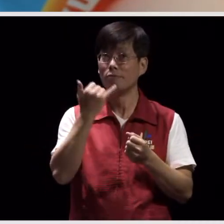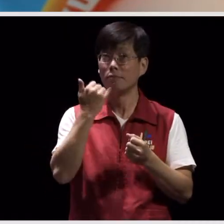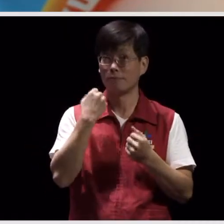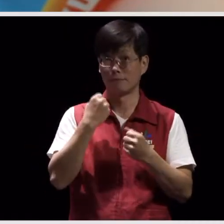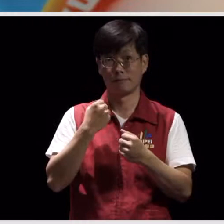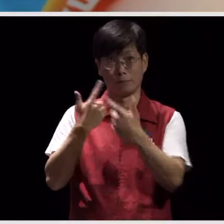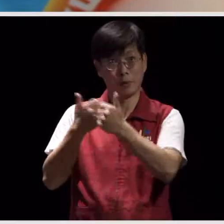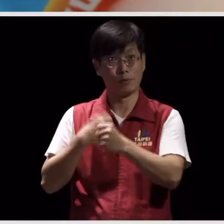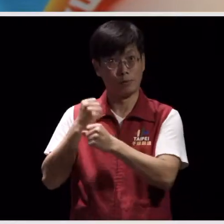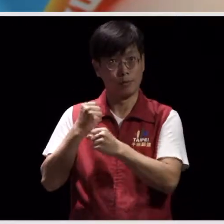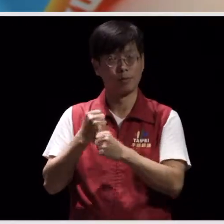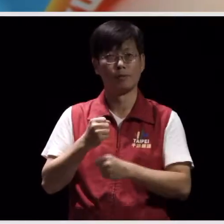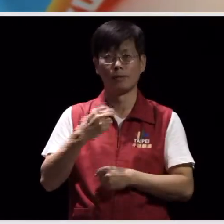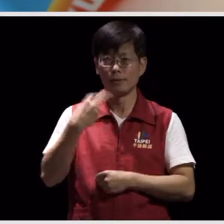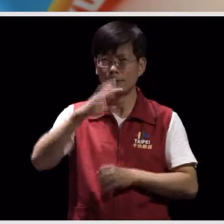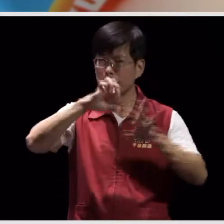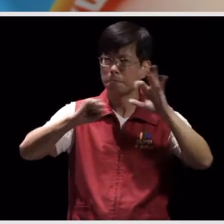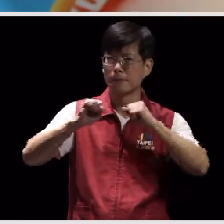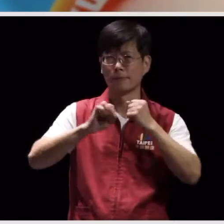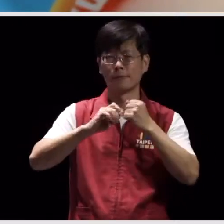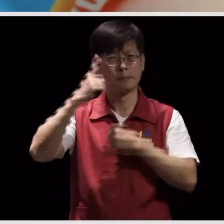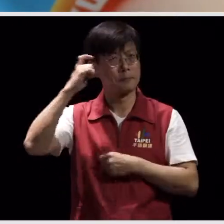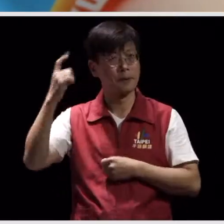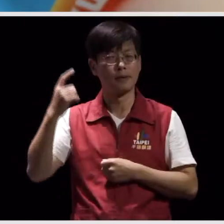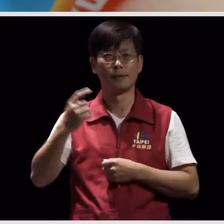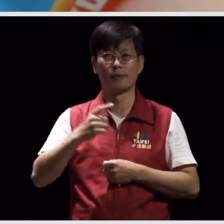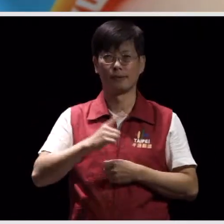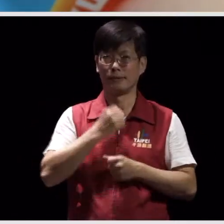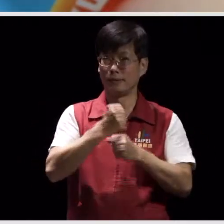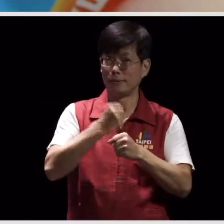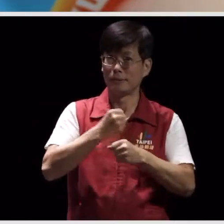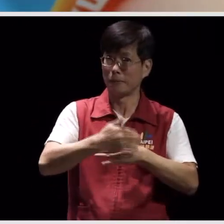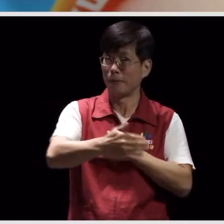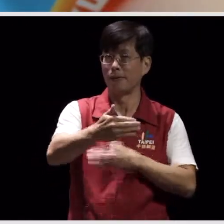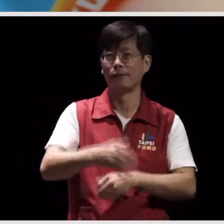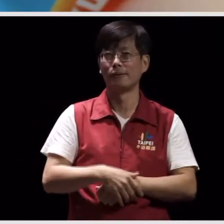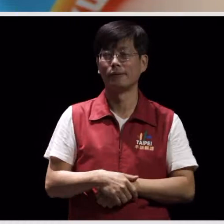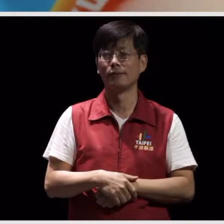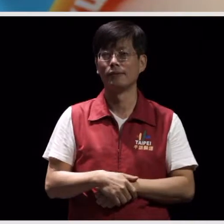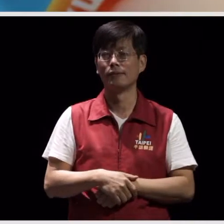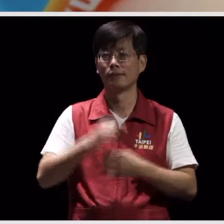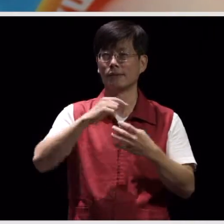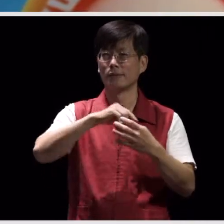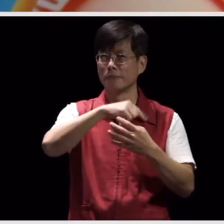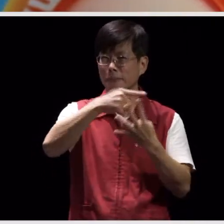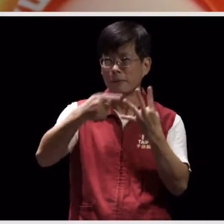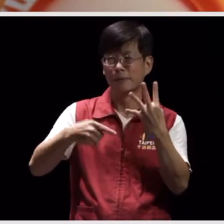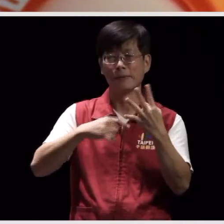职场上的，然后甚至去探索一些所谓的梦想，然后所谓的职涯的，然后分别是哪几个故事